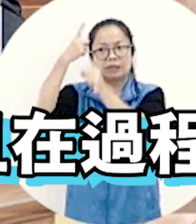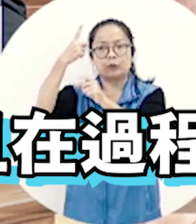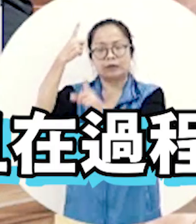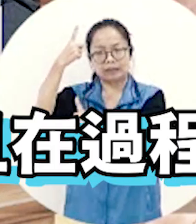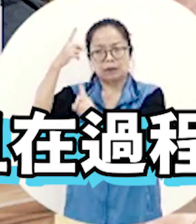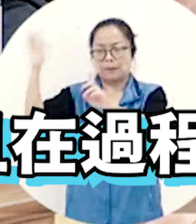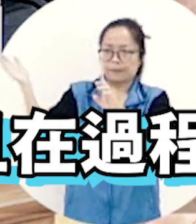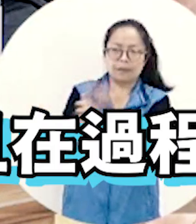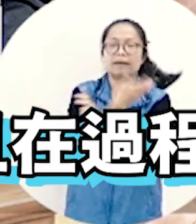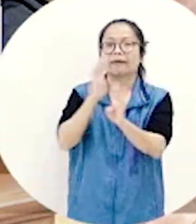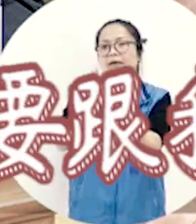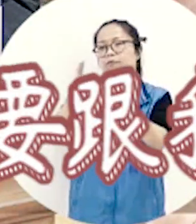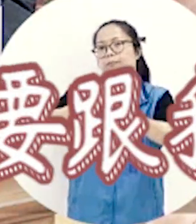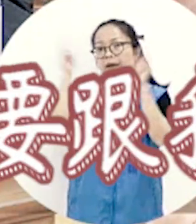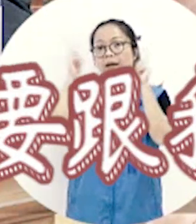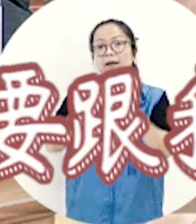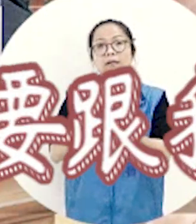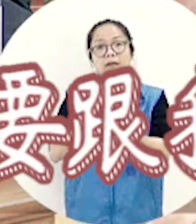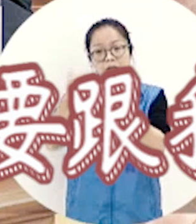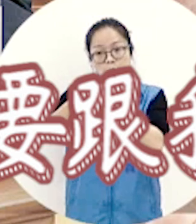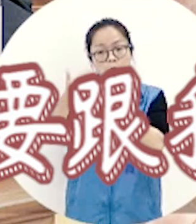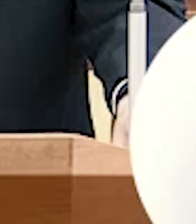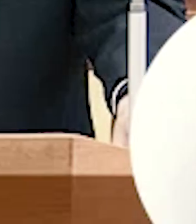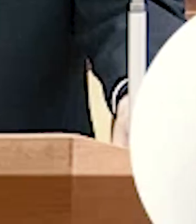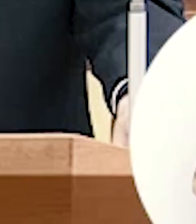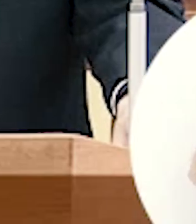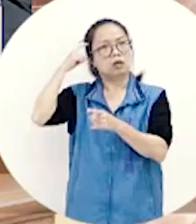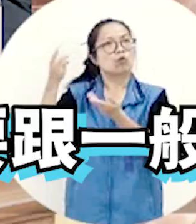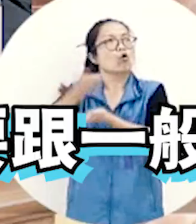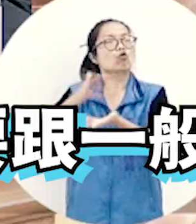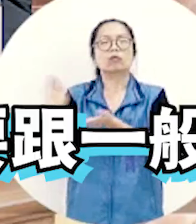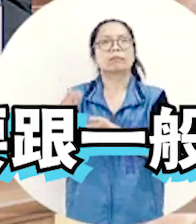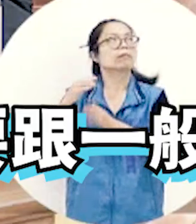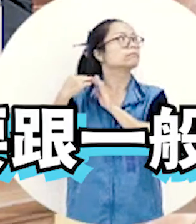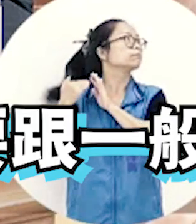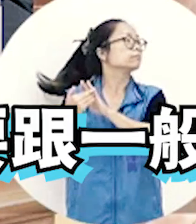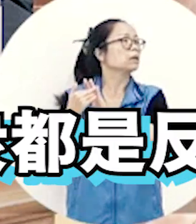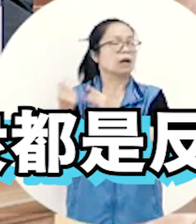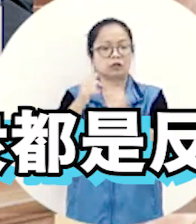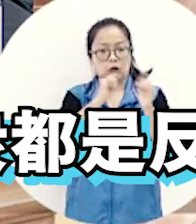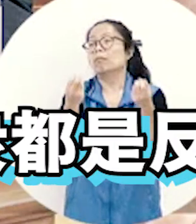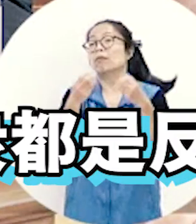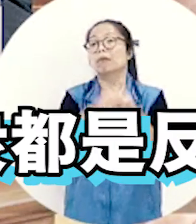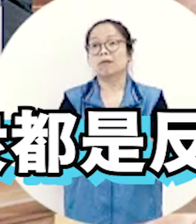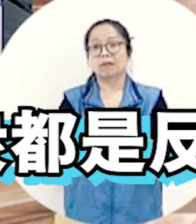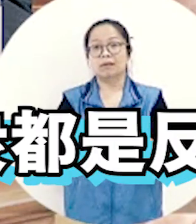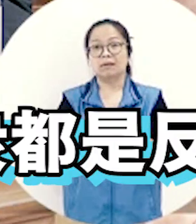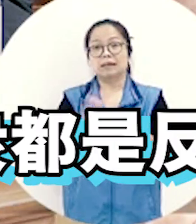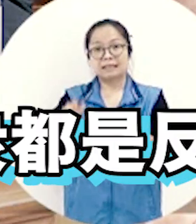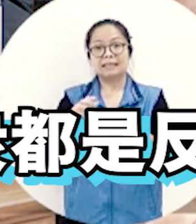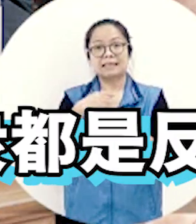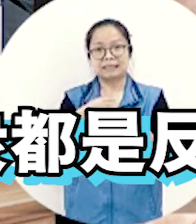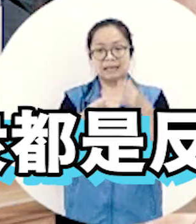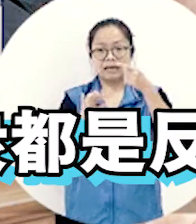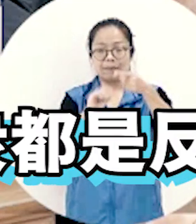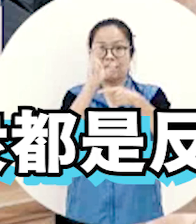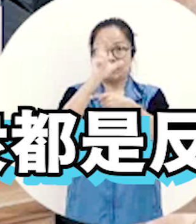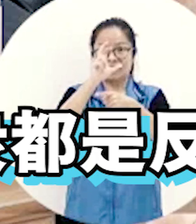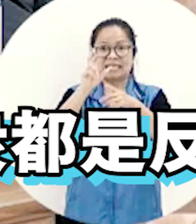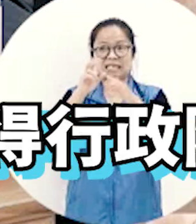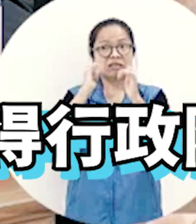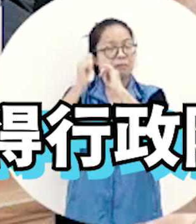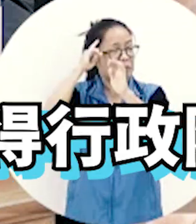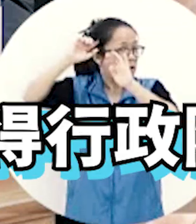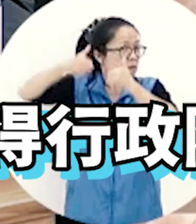嘛。而且在过程当中，他也没有要跟我们沟通嘛，也没有要跟一般民众沟通。现在70%民众都是反对莱猪的进